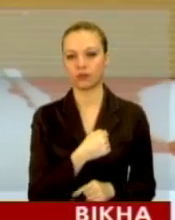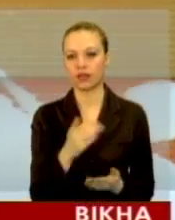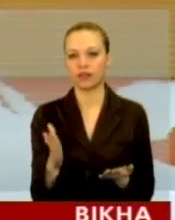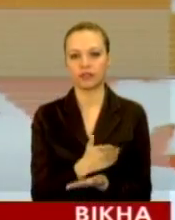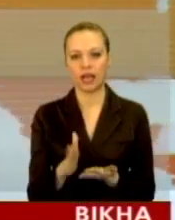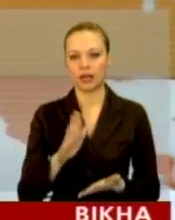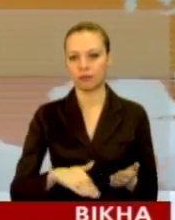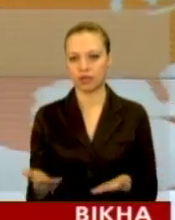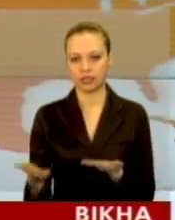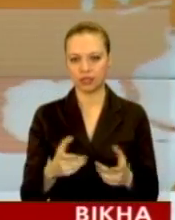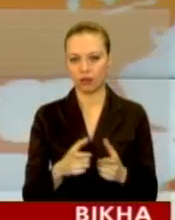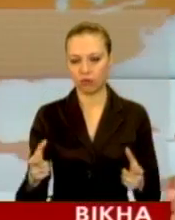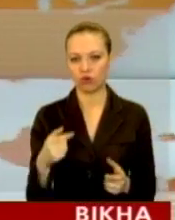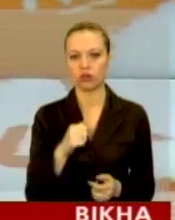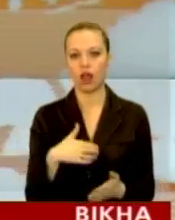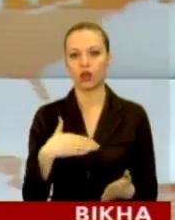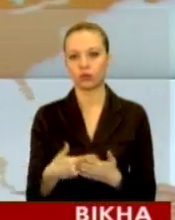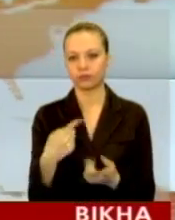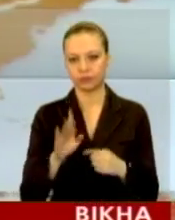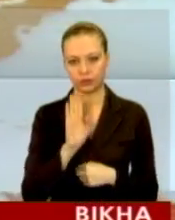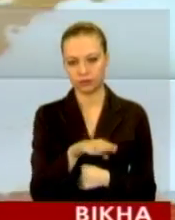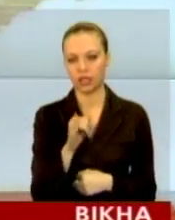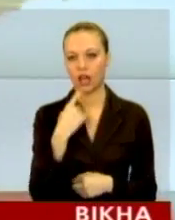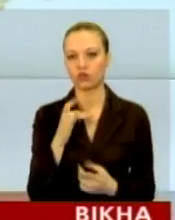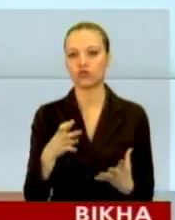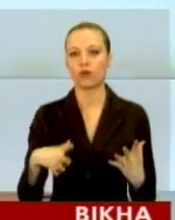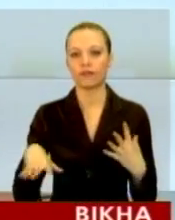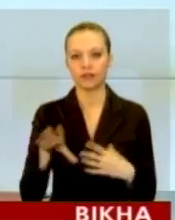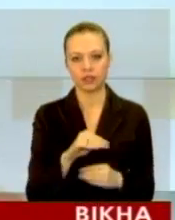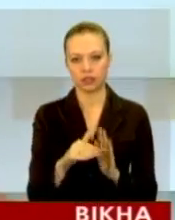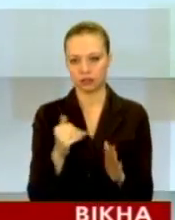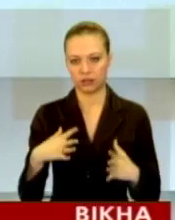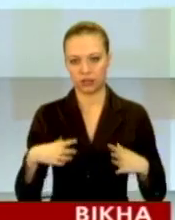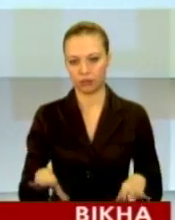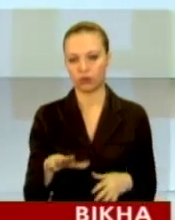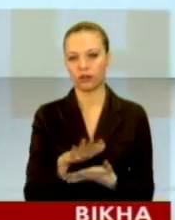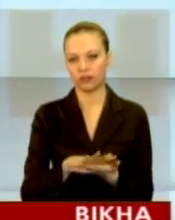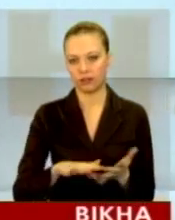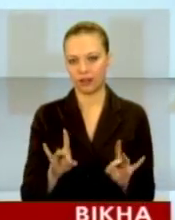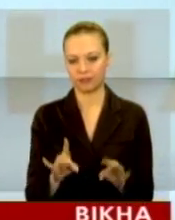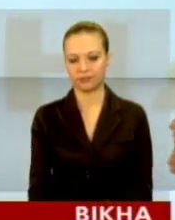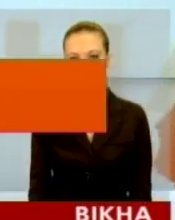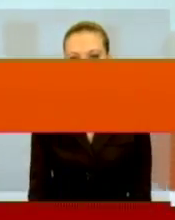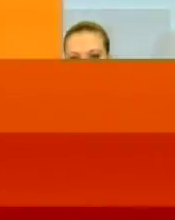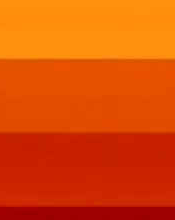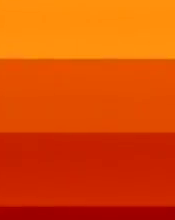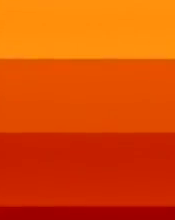без запрошення, натомість добровольців розвертають і кажуть, що усіх не кликали. Дмитро Литвиненко далі.